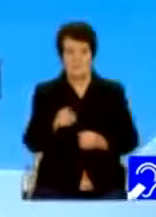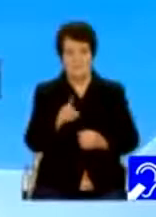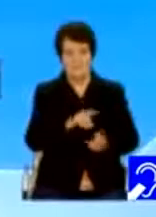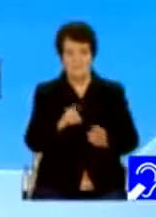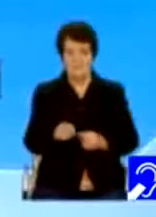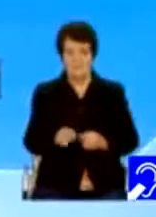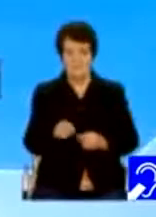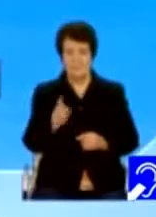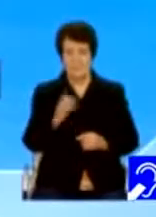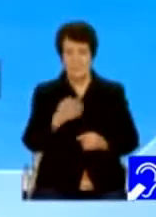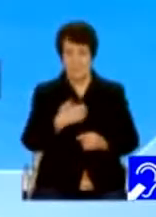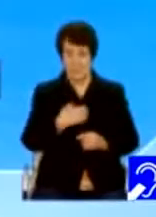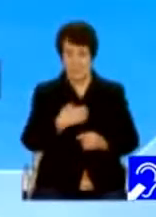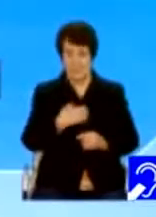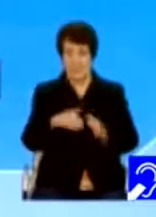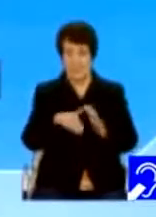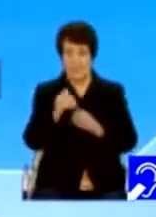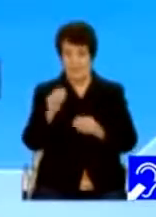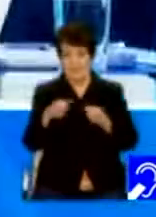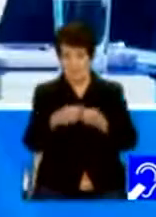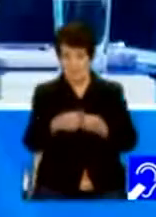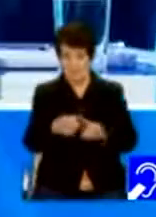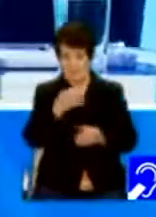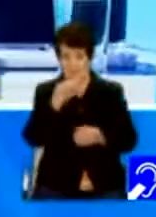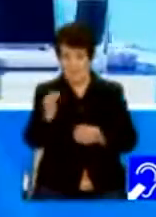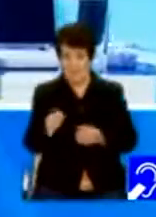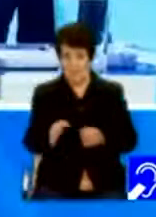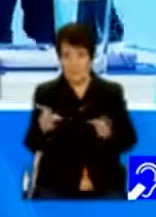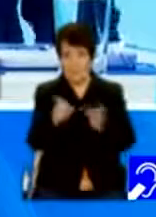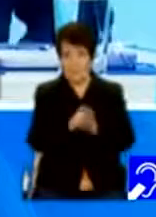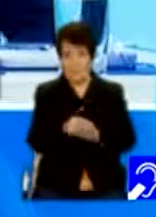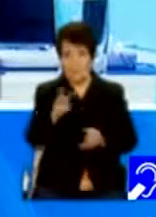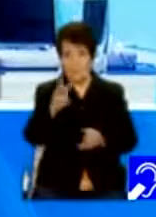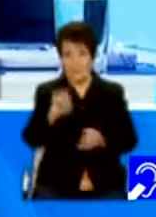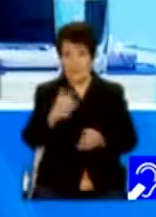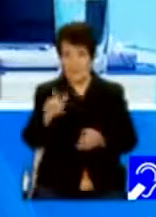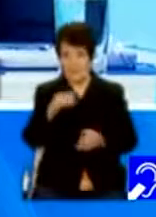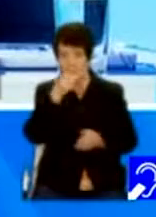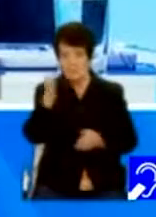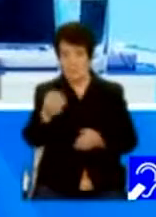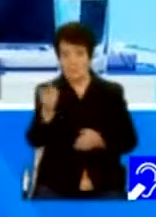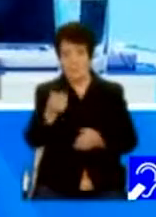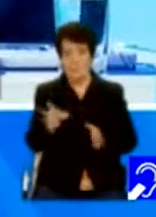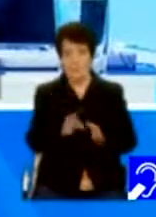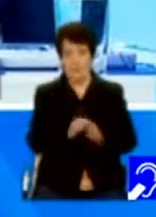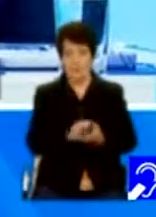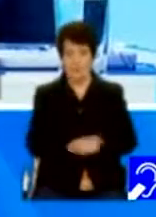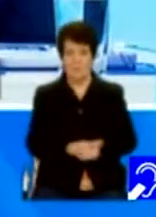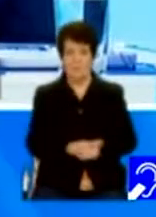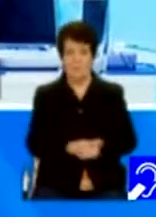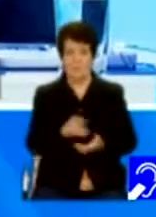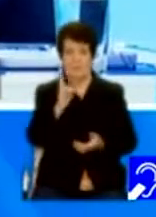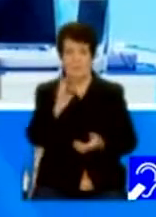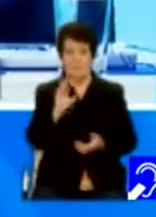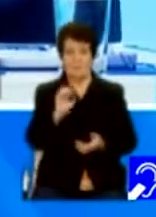doi trandașiri până se termină campania electorală și pe urmă ați trebuia să răspundă împreună cu Viorel Morar. I-a întrebat ce afacere are cu Viorel Morar la Nord. Aici, domnul Costiuc,